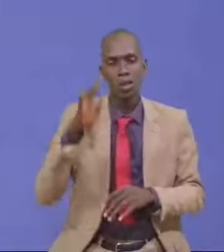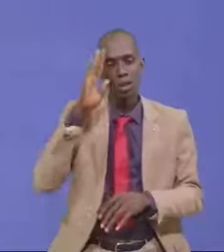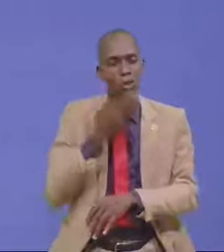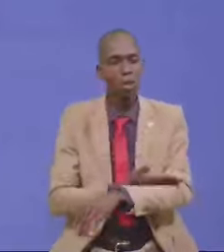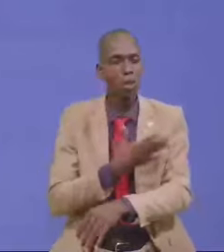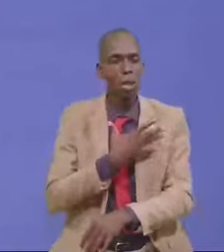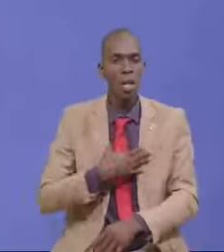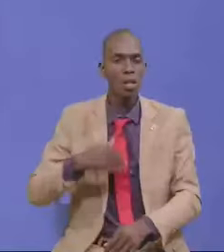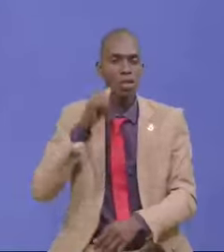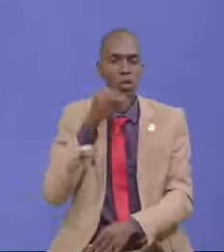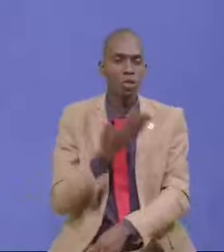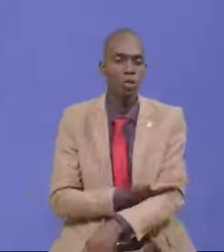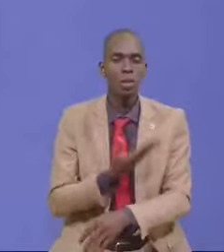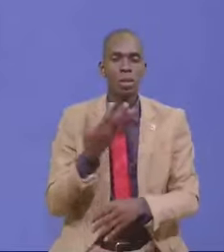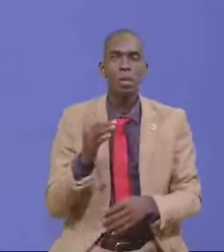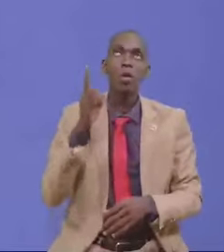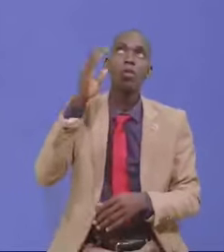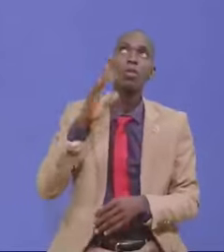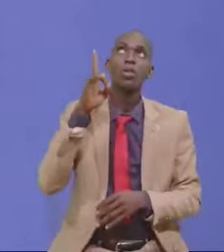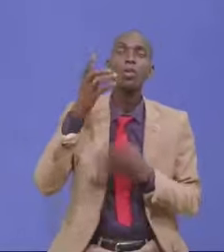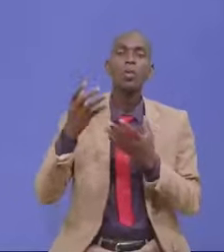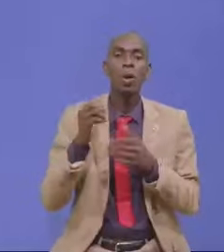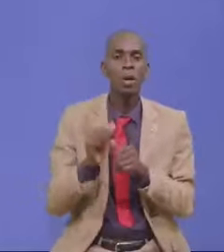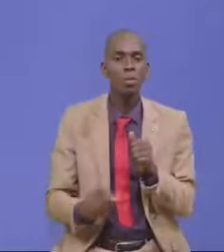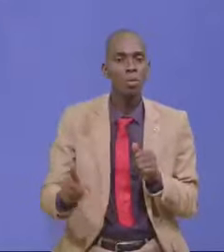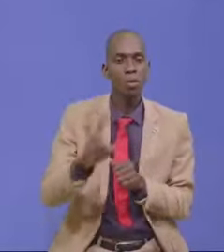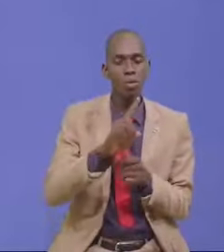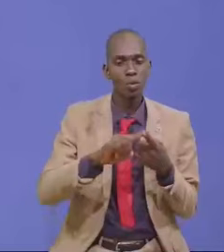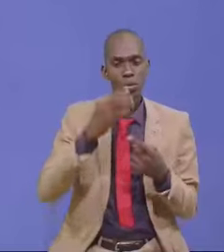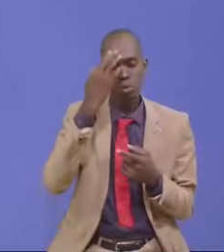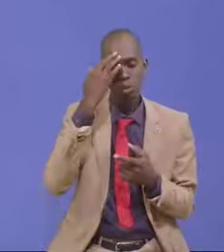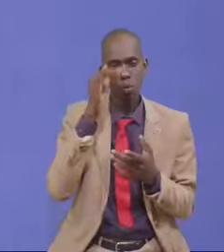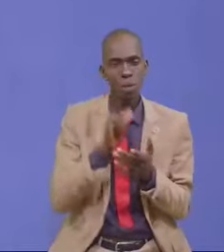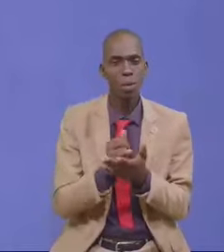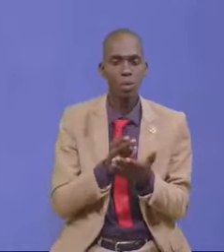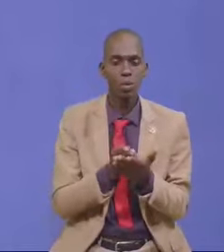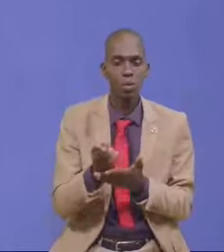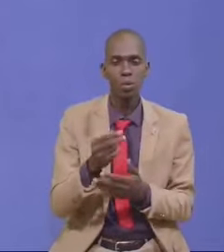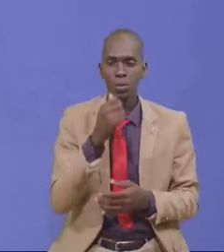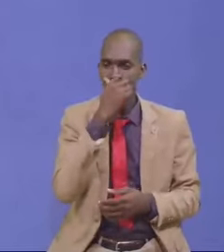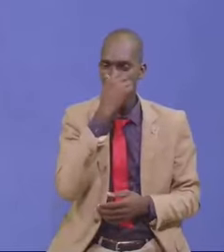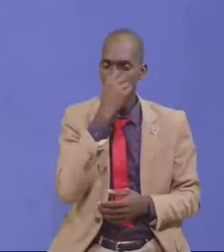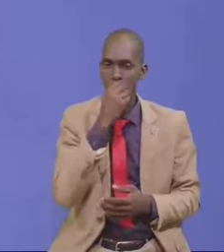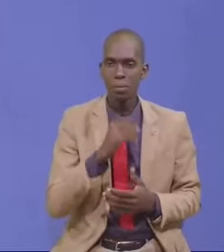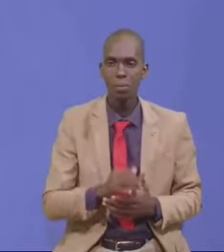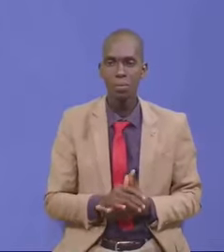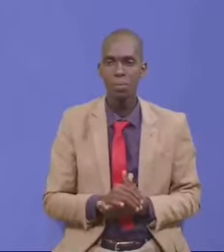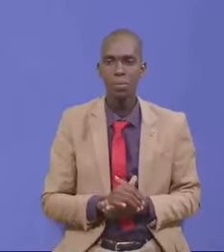Et la vérité dont il parle, c'est la vérité d'aujourd'hui, la vérité qui sauve, qui nous transforme et fait de nous de nouvelles